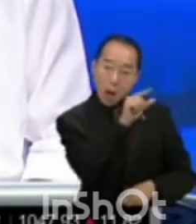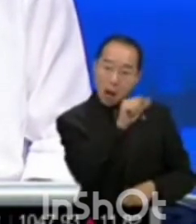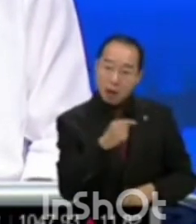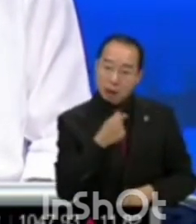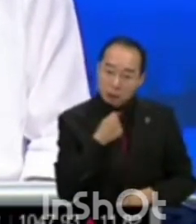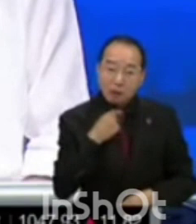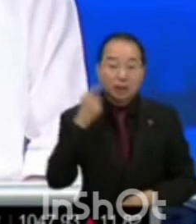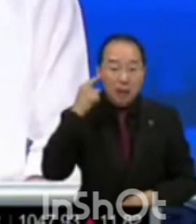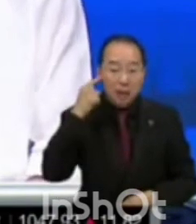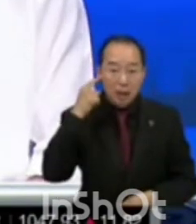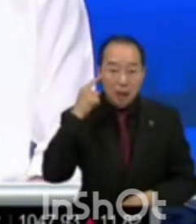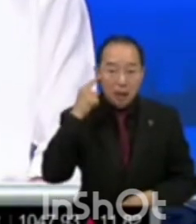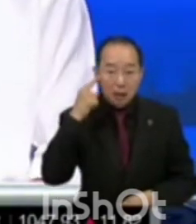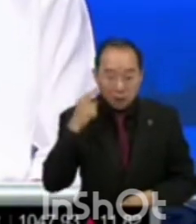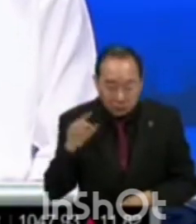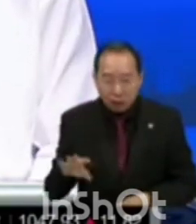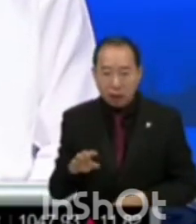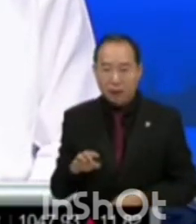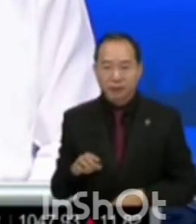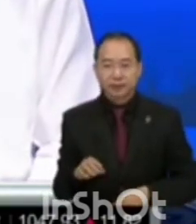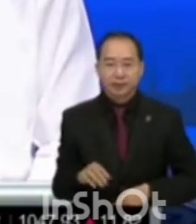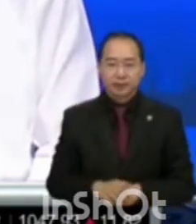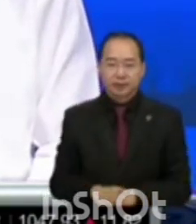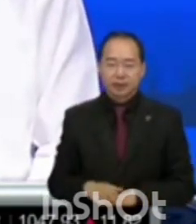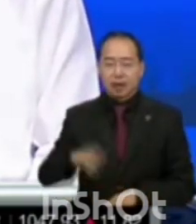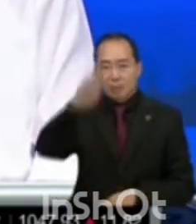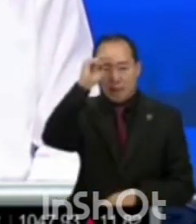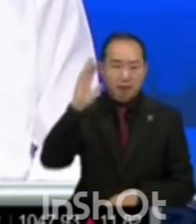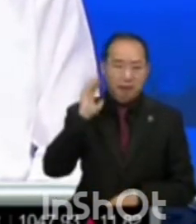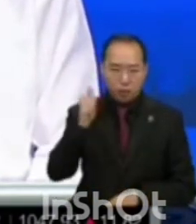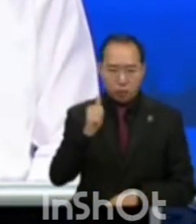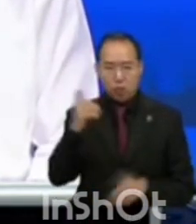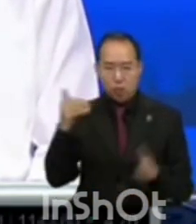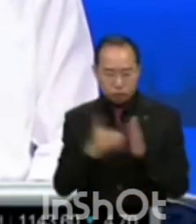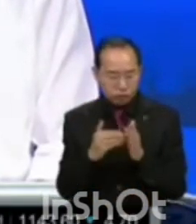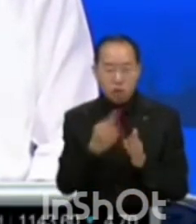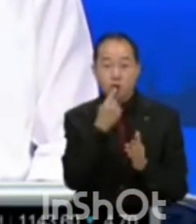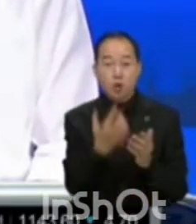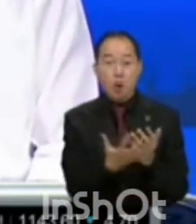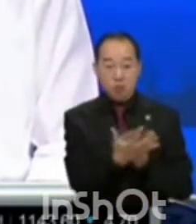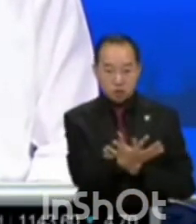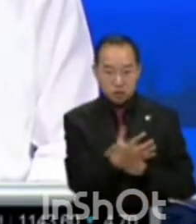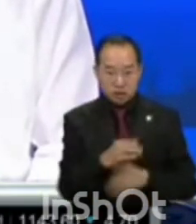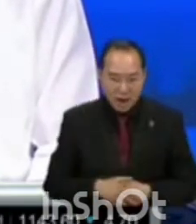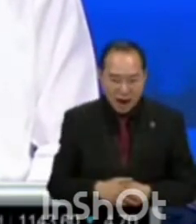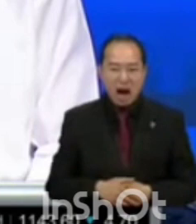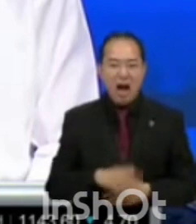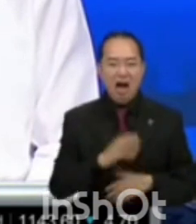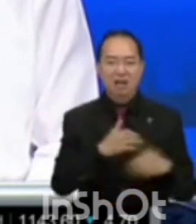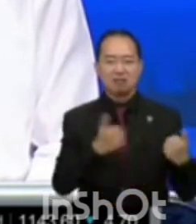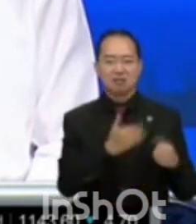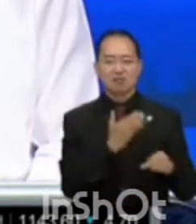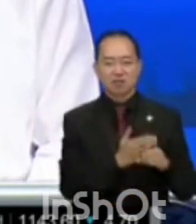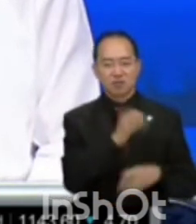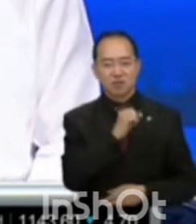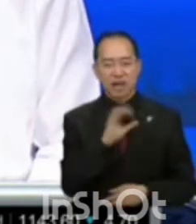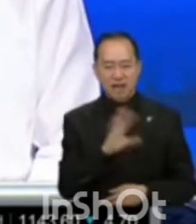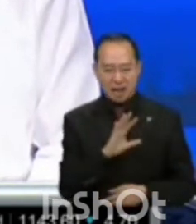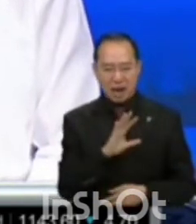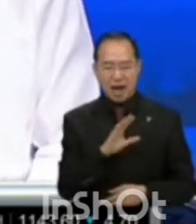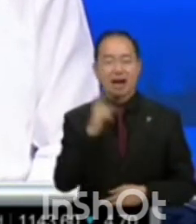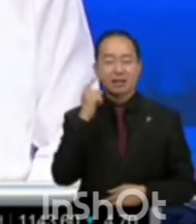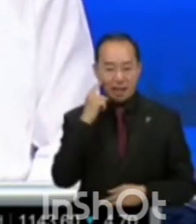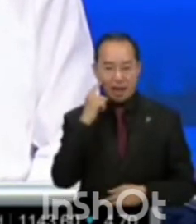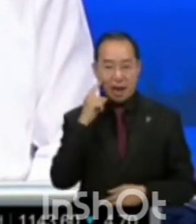촛불혁명을 거치면서 대통령제가 불가피하다는 판단을 갖게 됐고 내각 책임제 얘기할 때도 대통령 직선은